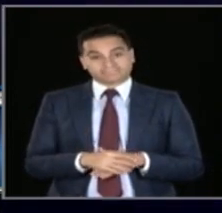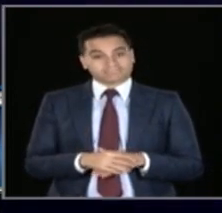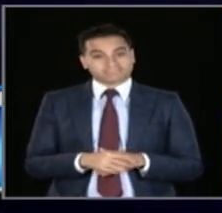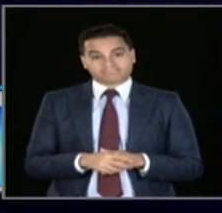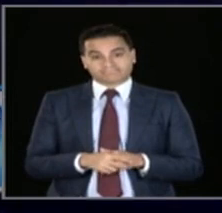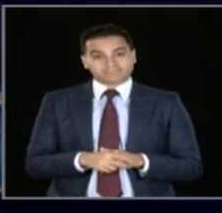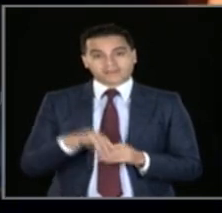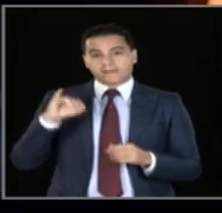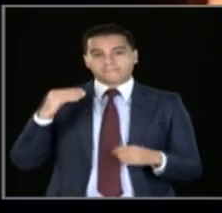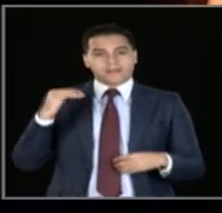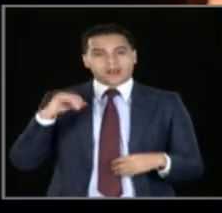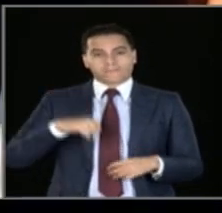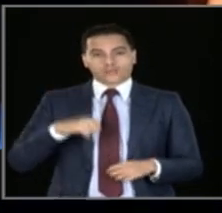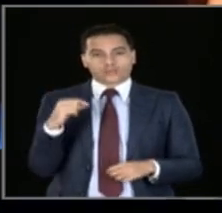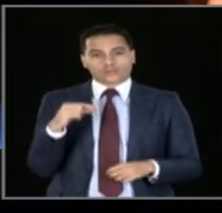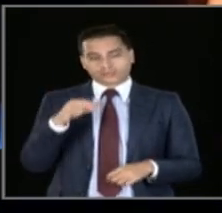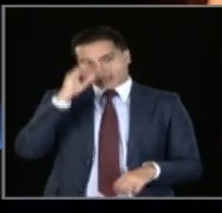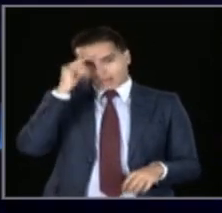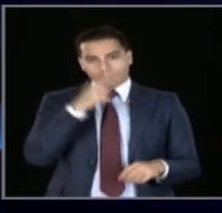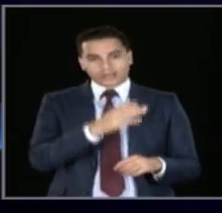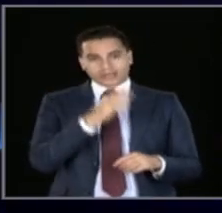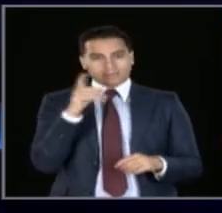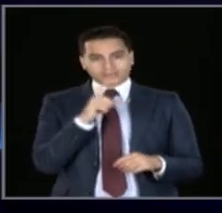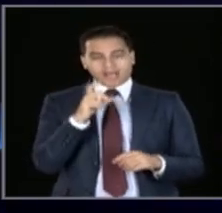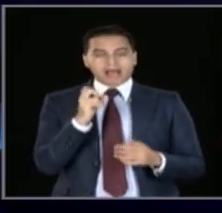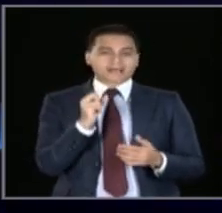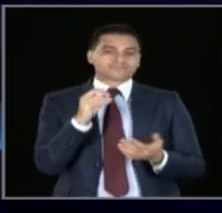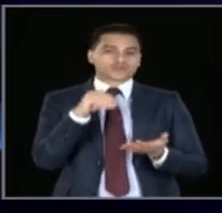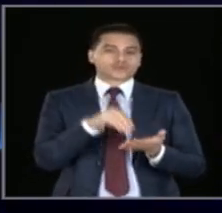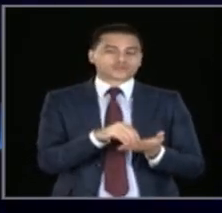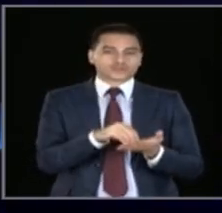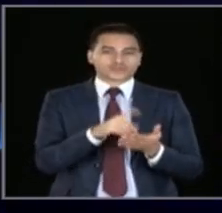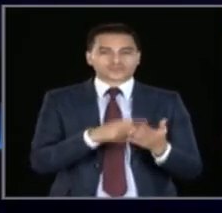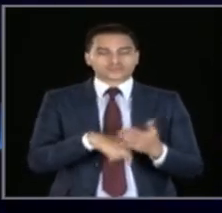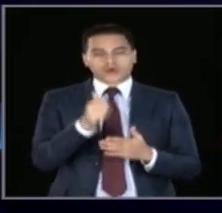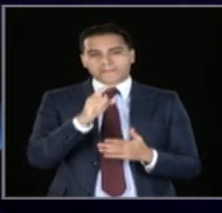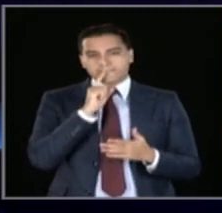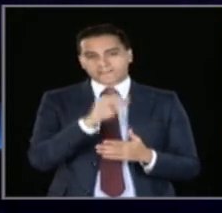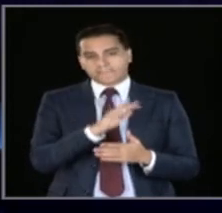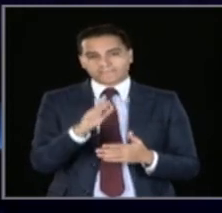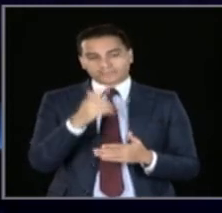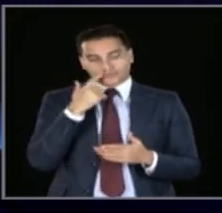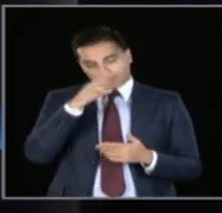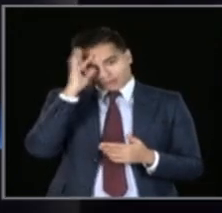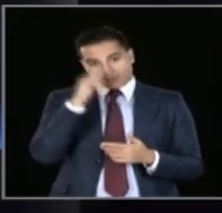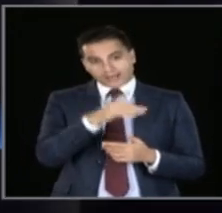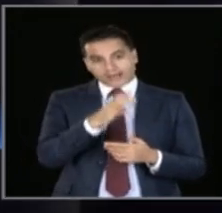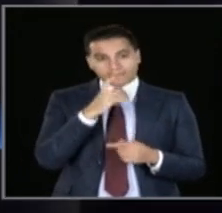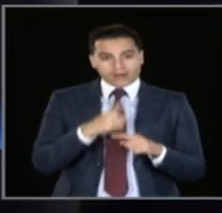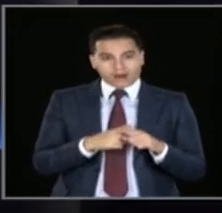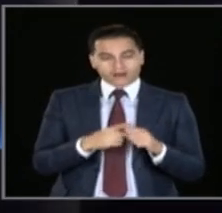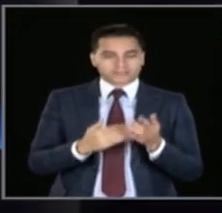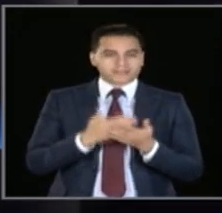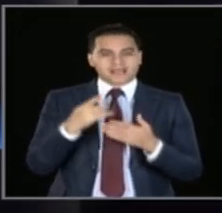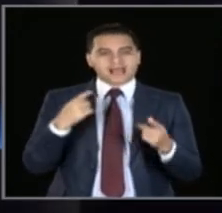معقول مجدي ده اجابتك صح 25 نقطه الملوك 125 لو اجابتك غلط هنلعب